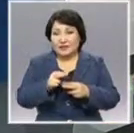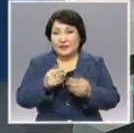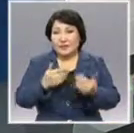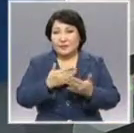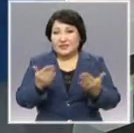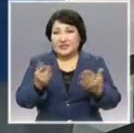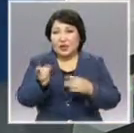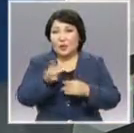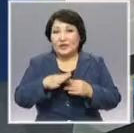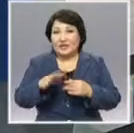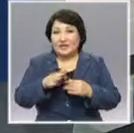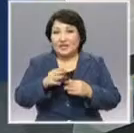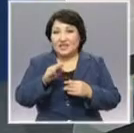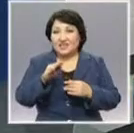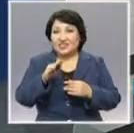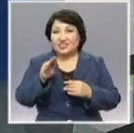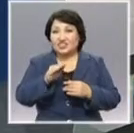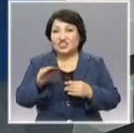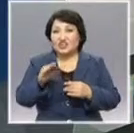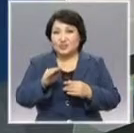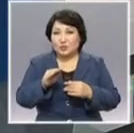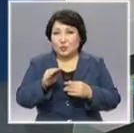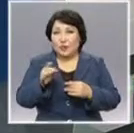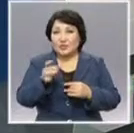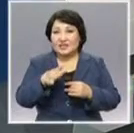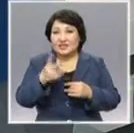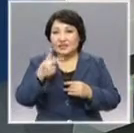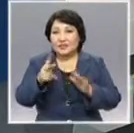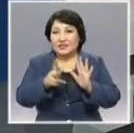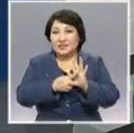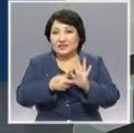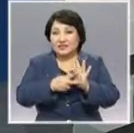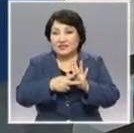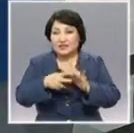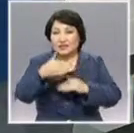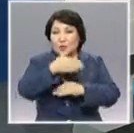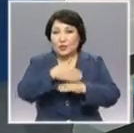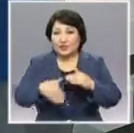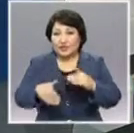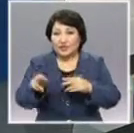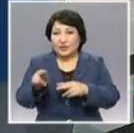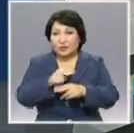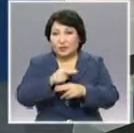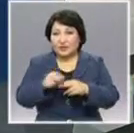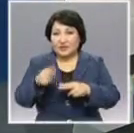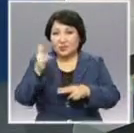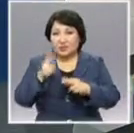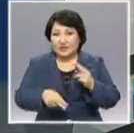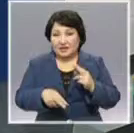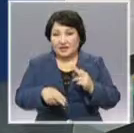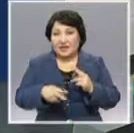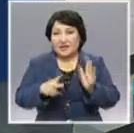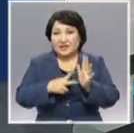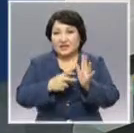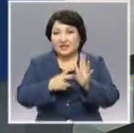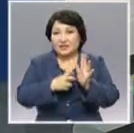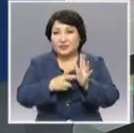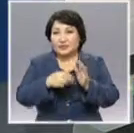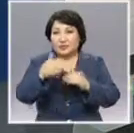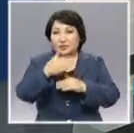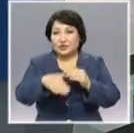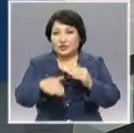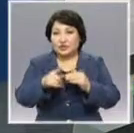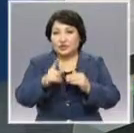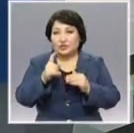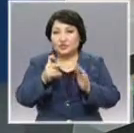біздің ауданда, Жетісу ауданында биыл 28 көше ремонттан өтті. 70 көше, соның ішінде 170 мың